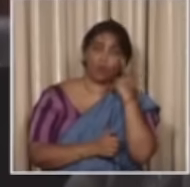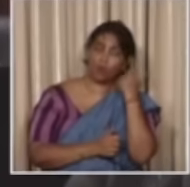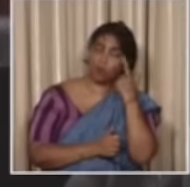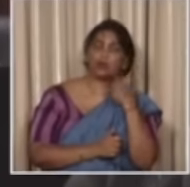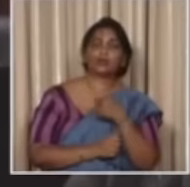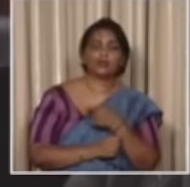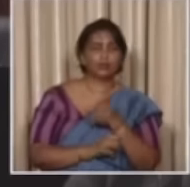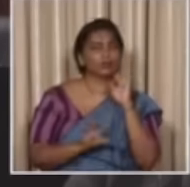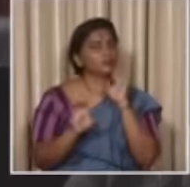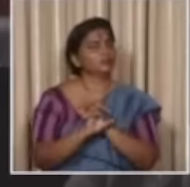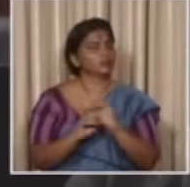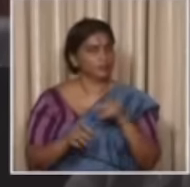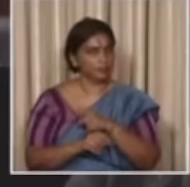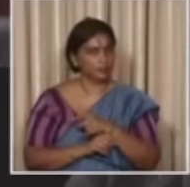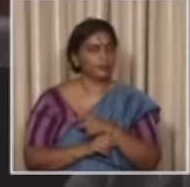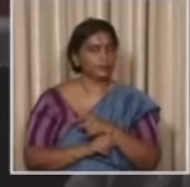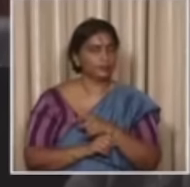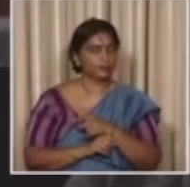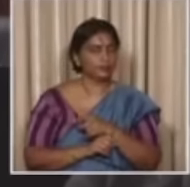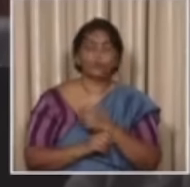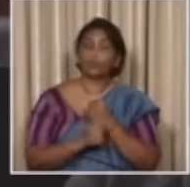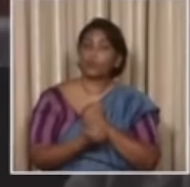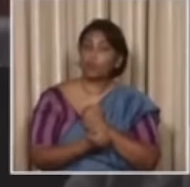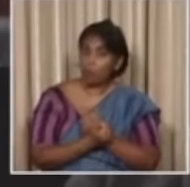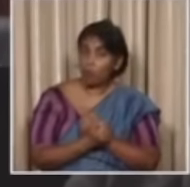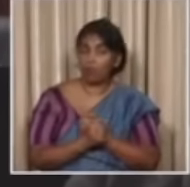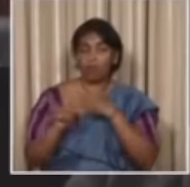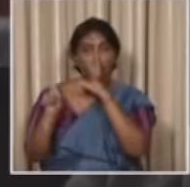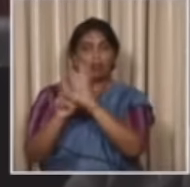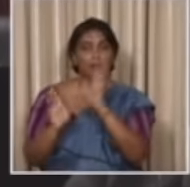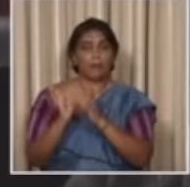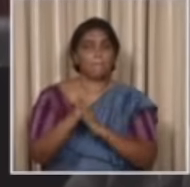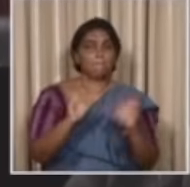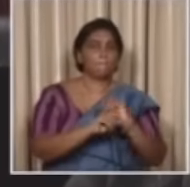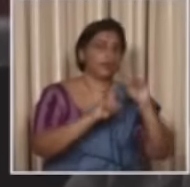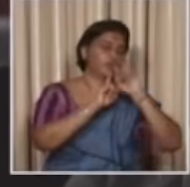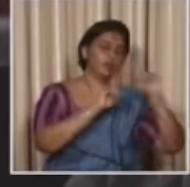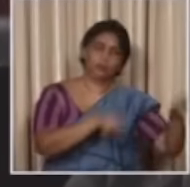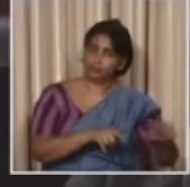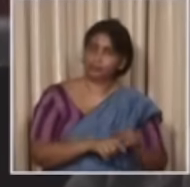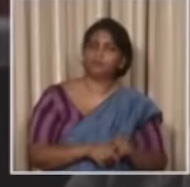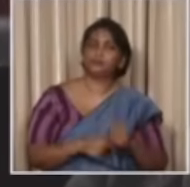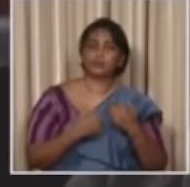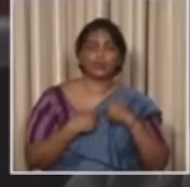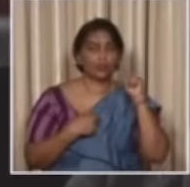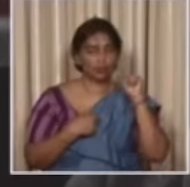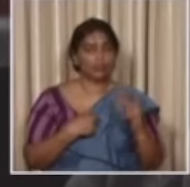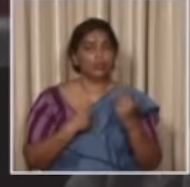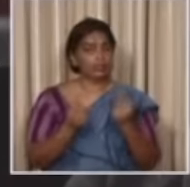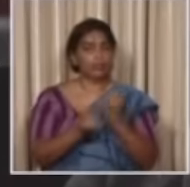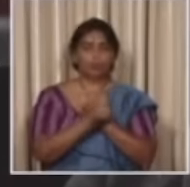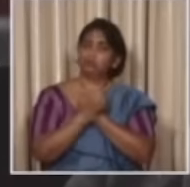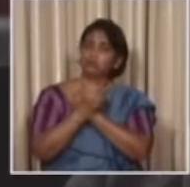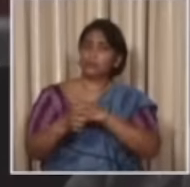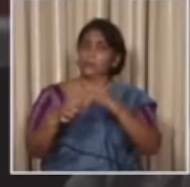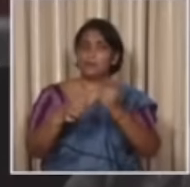කියලා ප්‍රකාශයක් සිදු කළා. පොලිසියට කරන්න ඕනේ ප්‍රකාශය මාධ්‍යවලට කරා. ඊළඟ අපි කිව්වා මොහොව වහාම අත්අඩංගුවට